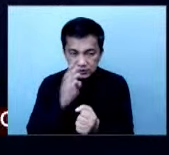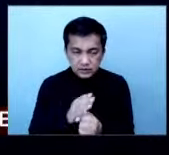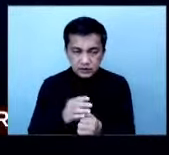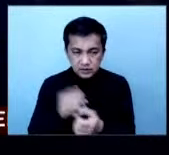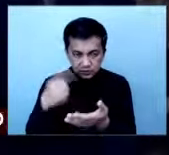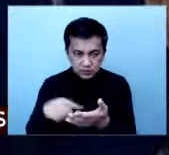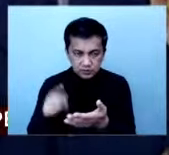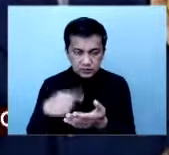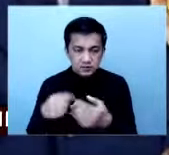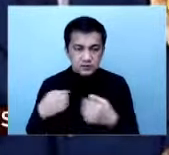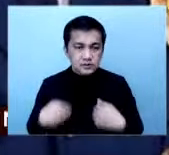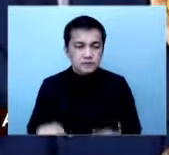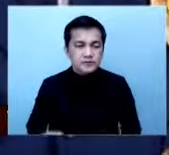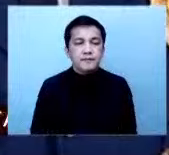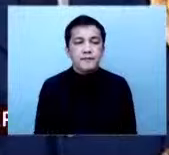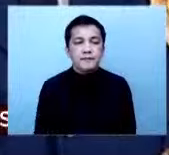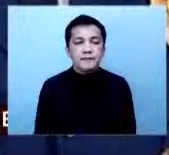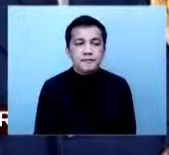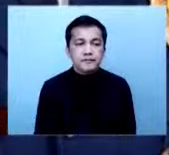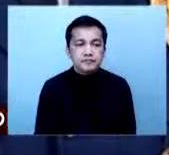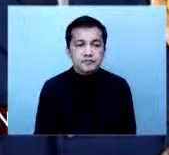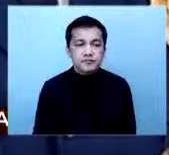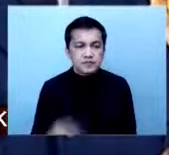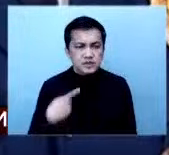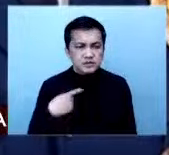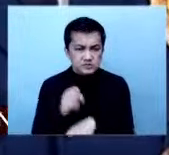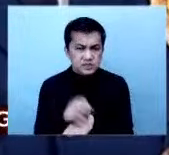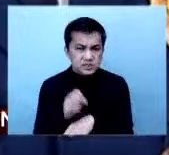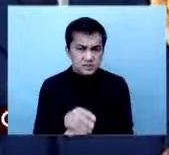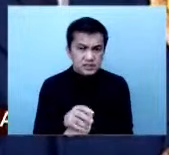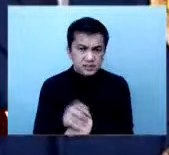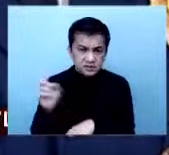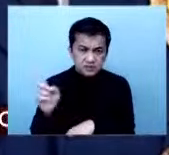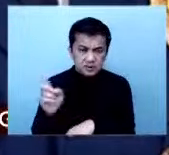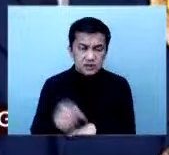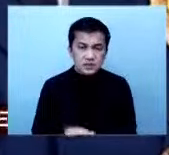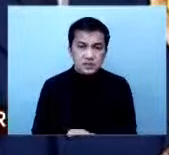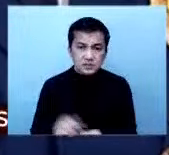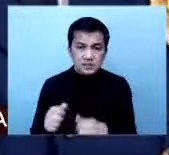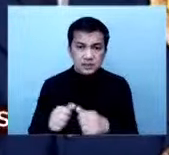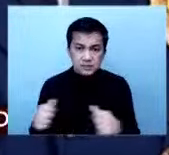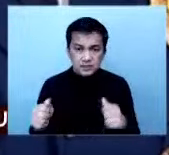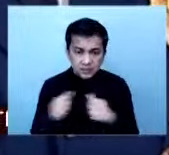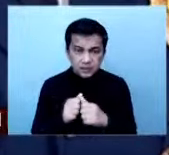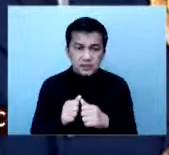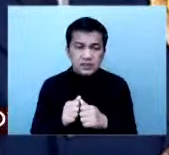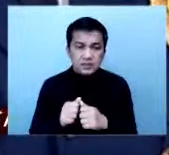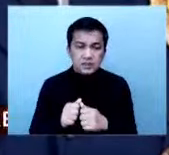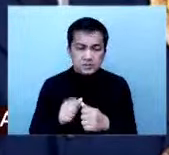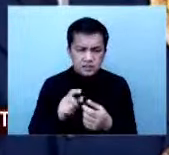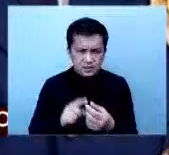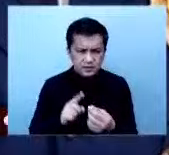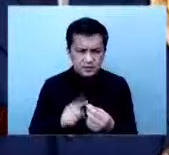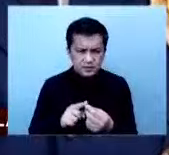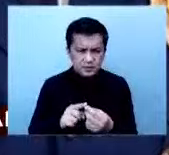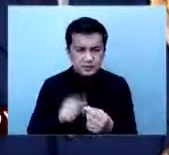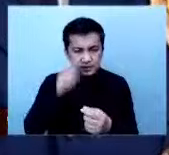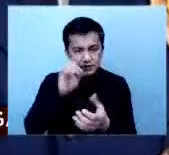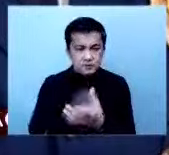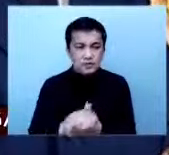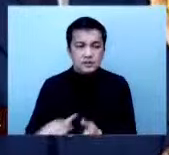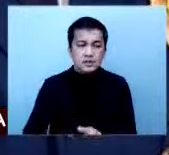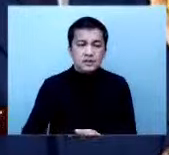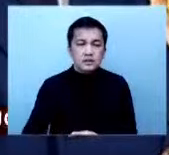k may mga haka-haka noon doon sa area with regard sa mga paniniwala nila